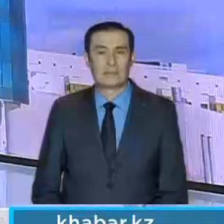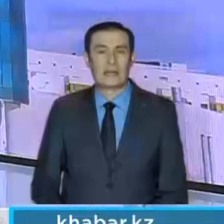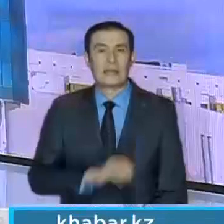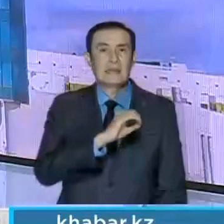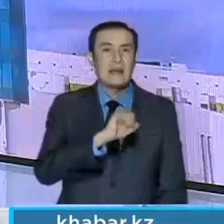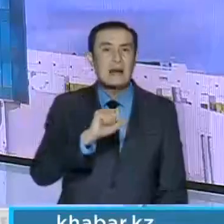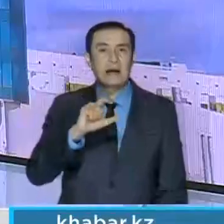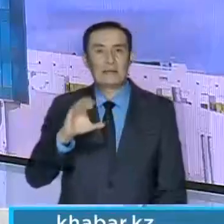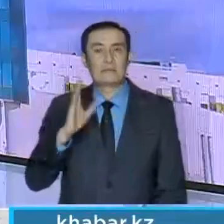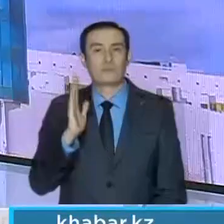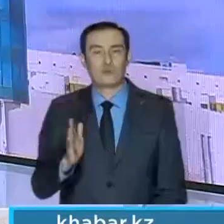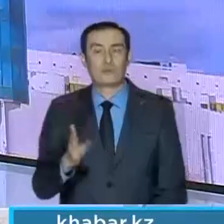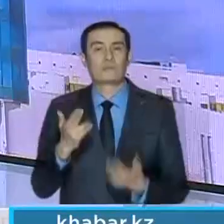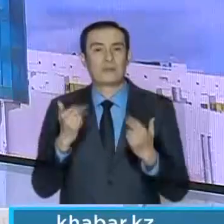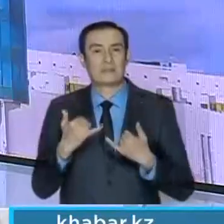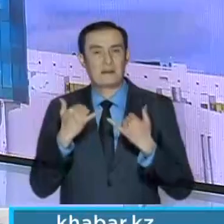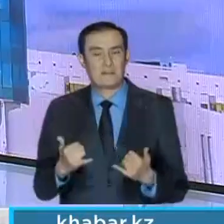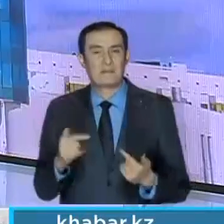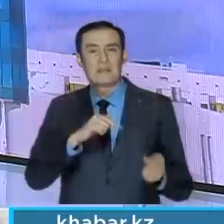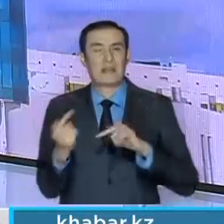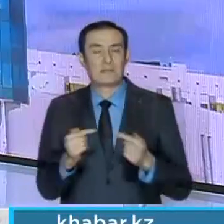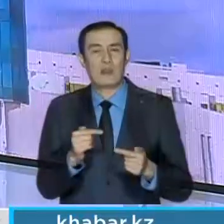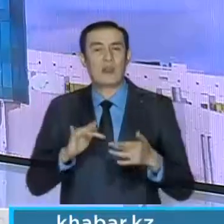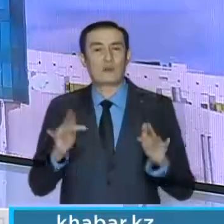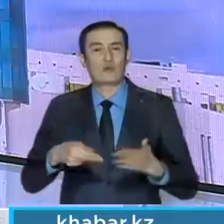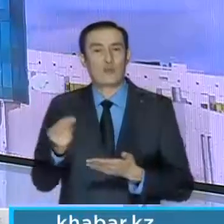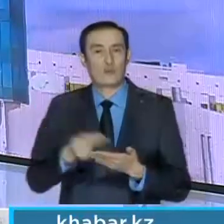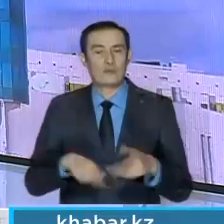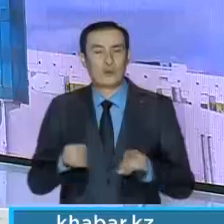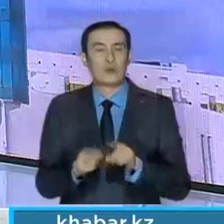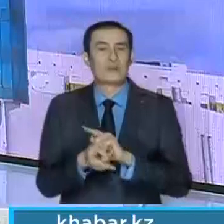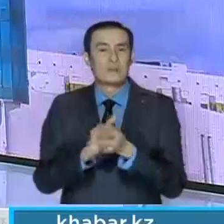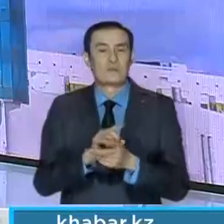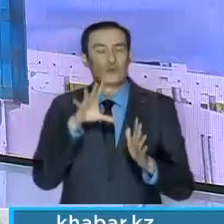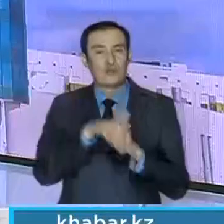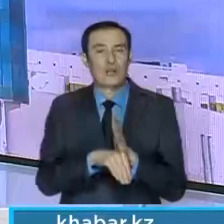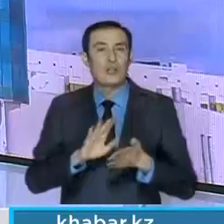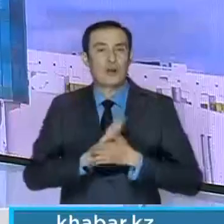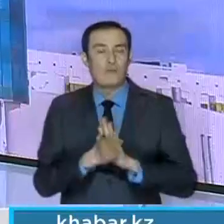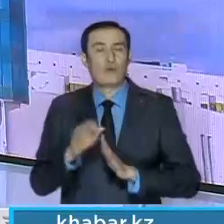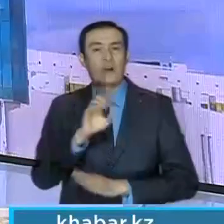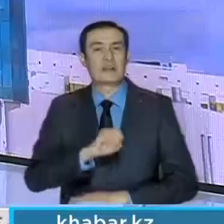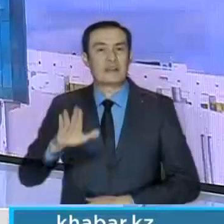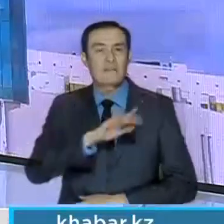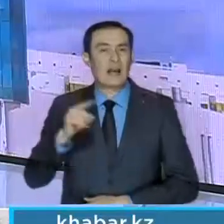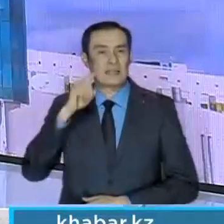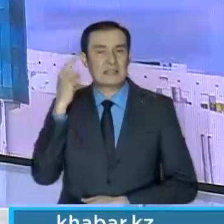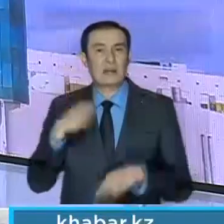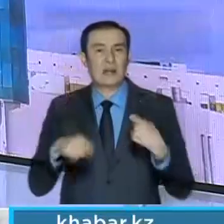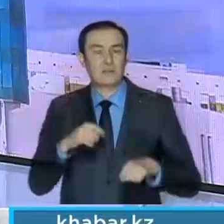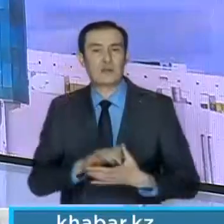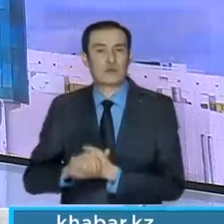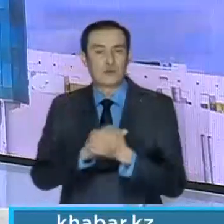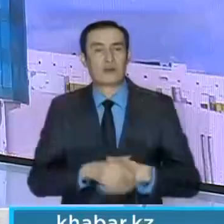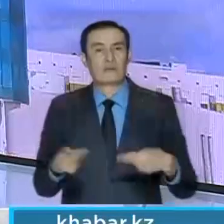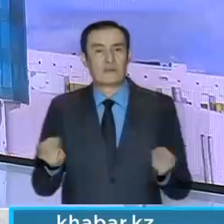в ЕС будут признавать Взаимно электронную цифровую подпись такое изменение внесли в договор о евразийском экономическом Союзе в сенате